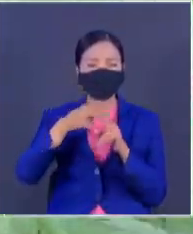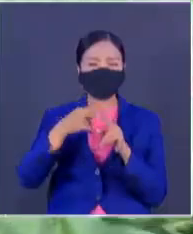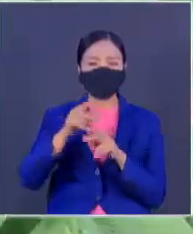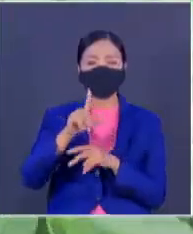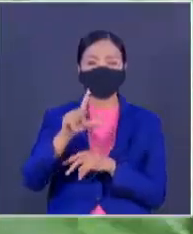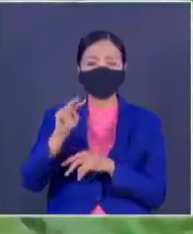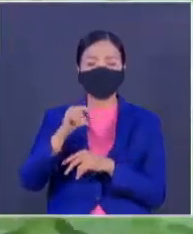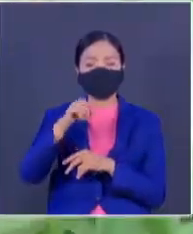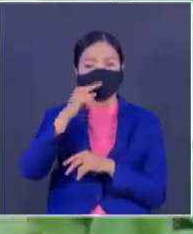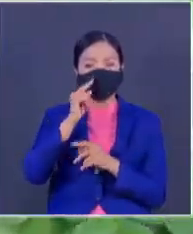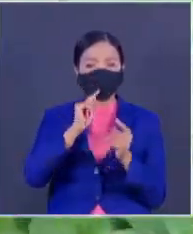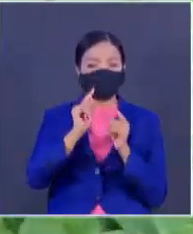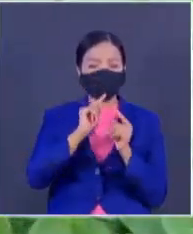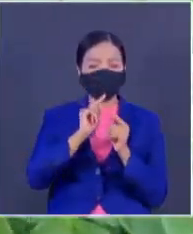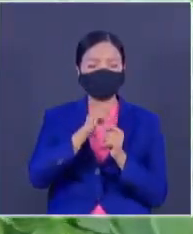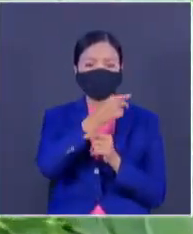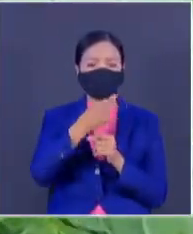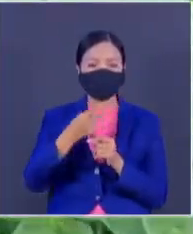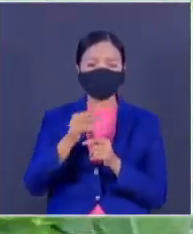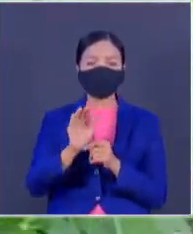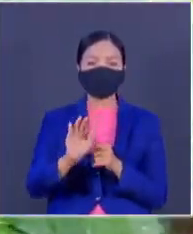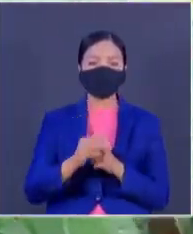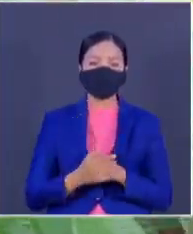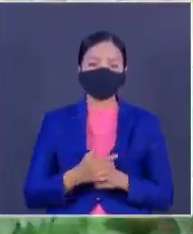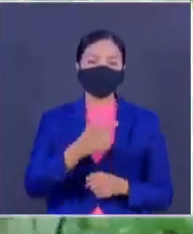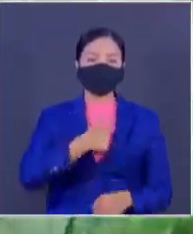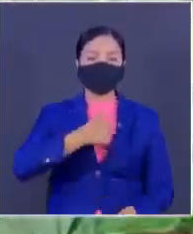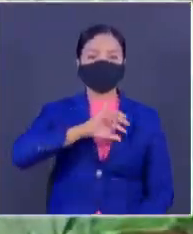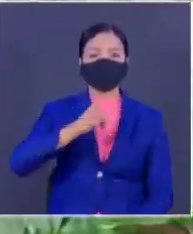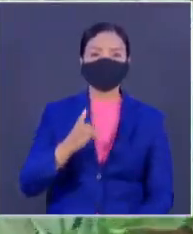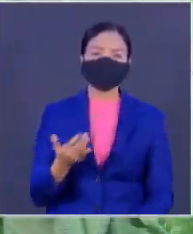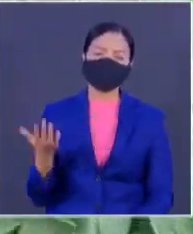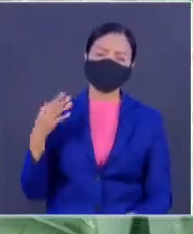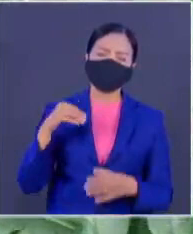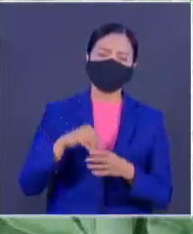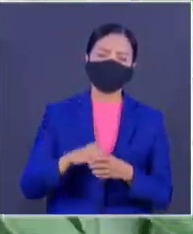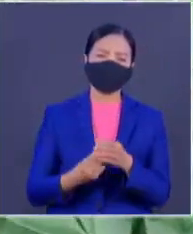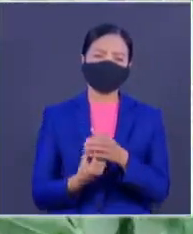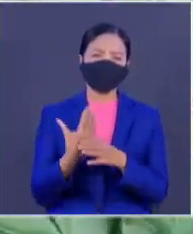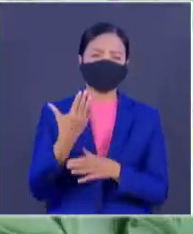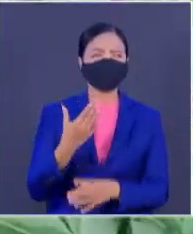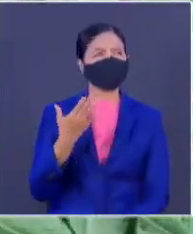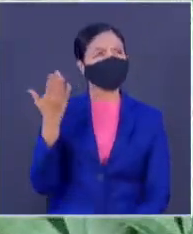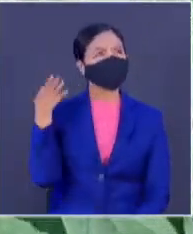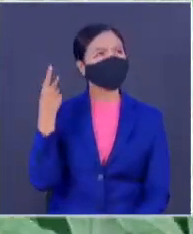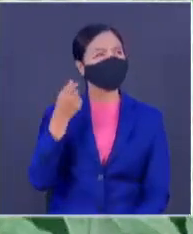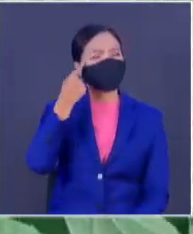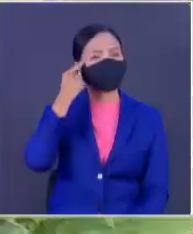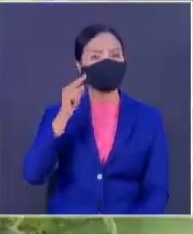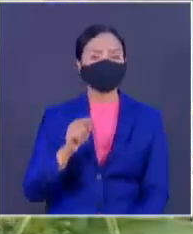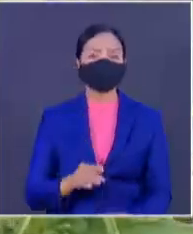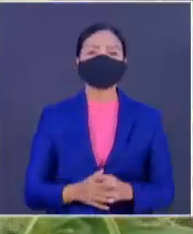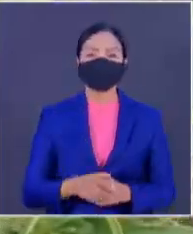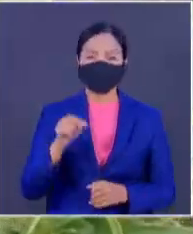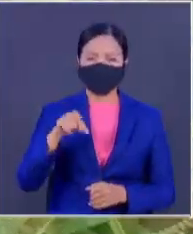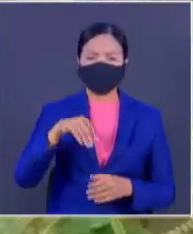ยายลนเนี่ยพูดคุยเป็นภาษาถิ่นคุณผู้ชมเขาบอกว่าไม่แน่ใจเลยว่าเอามาปลูกไว้เมื่อไหร่หรือว่ามันได้มายังไงแต่รู้อยู่อย่างเดียวว่ามัน